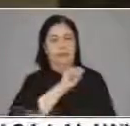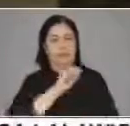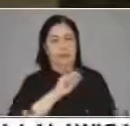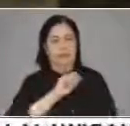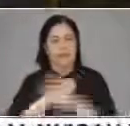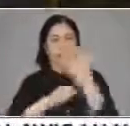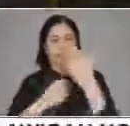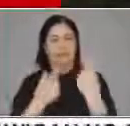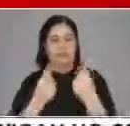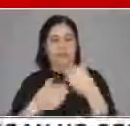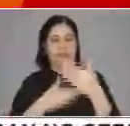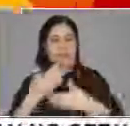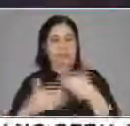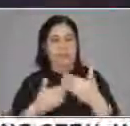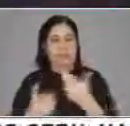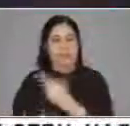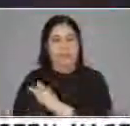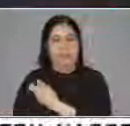Bernard!